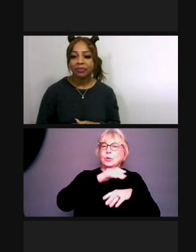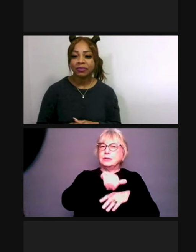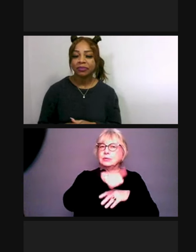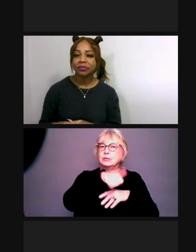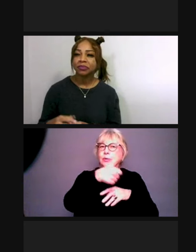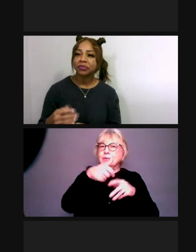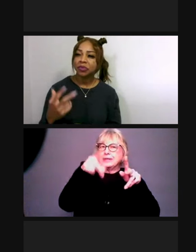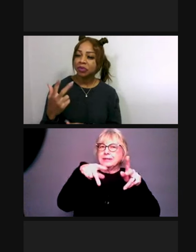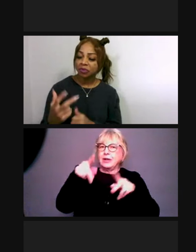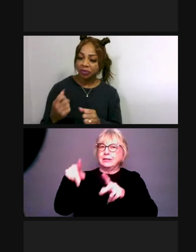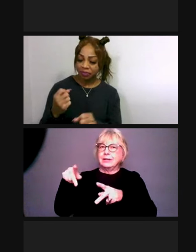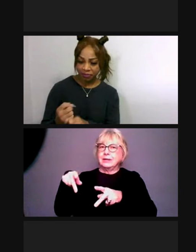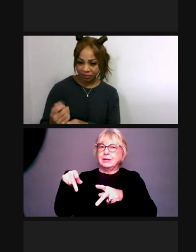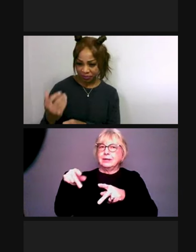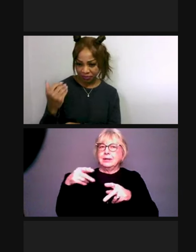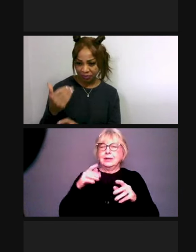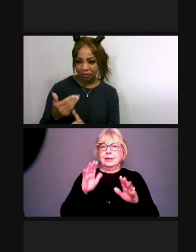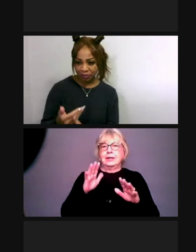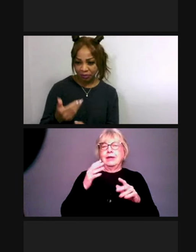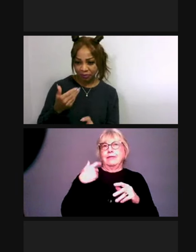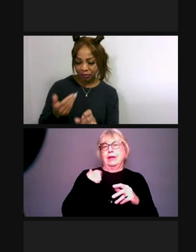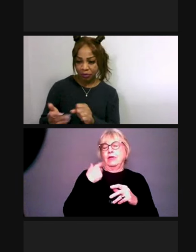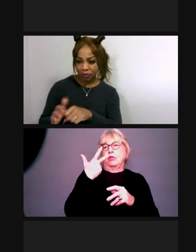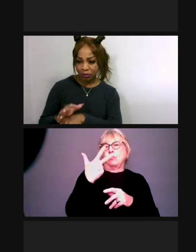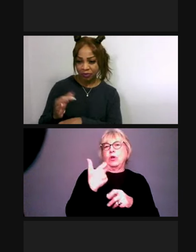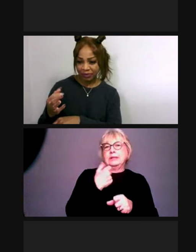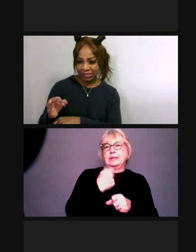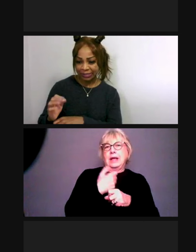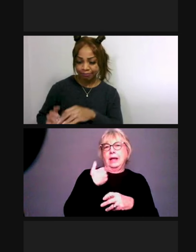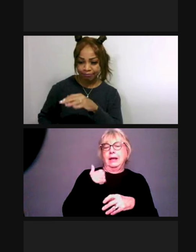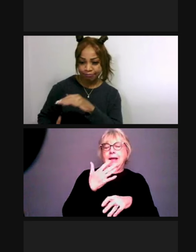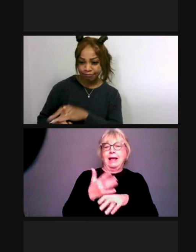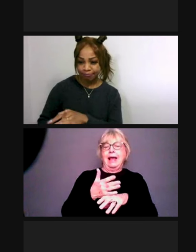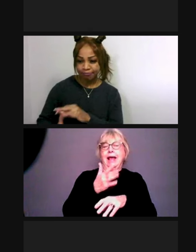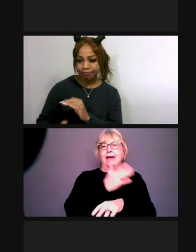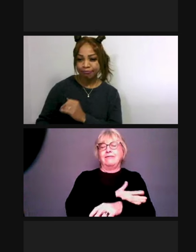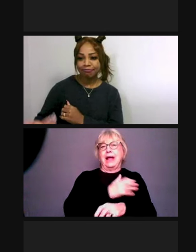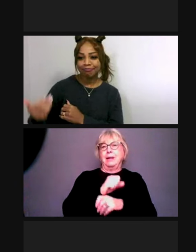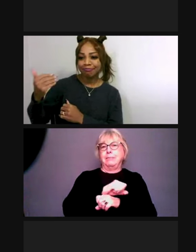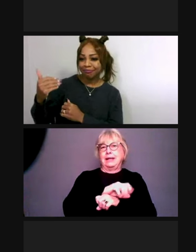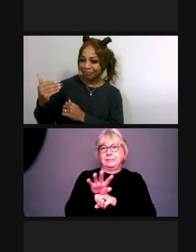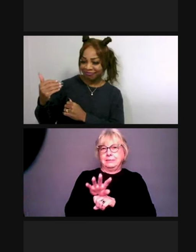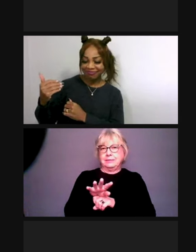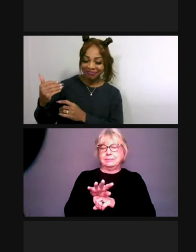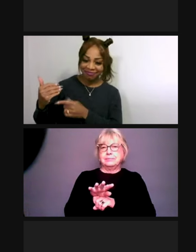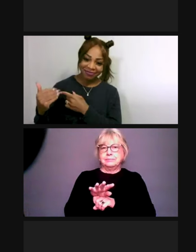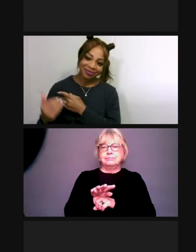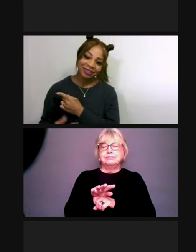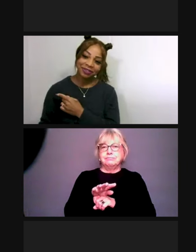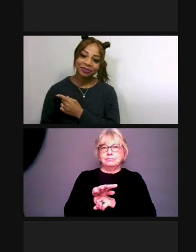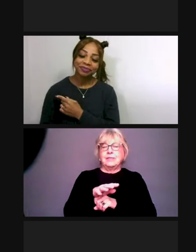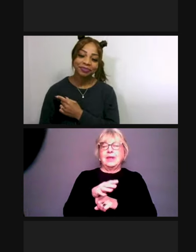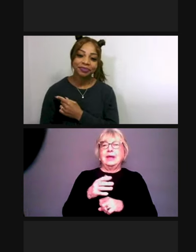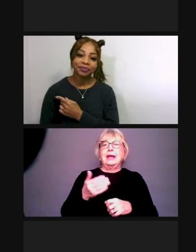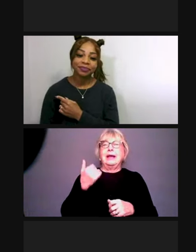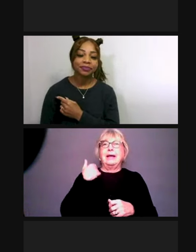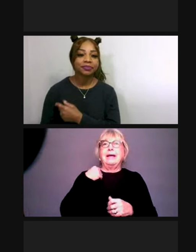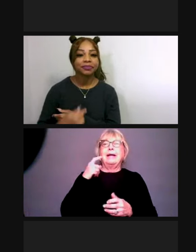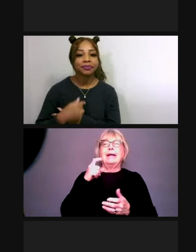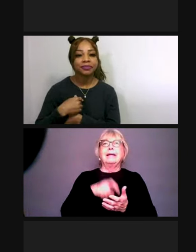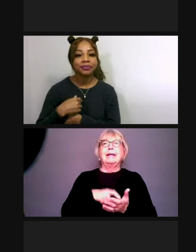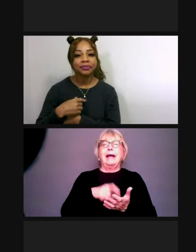Il y a environ trois ans avant la pandémie, à l'époque où on parle d